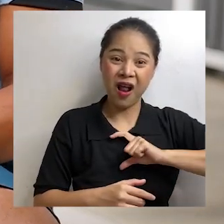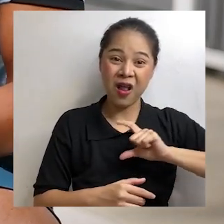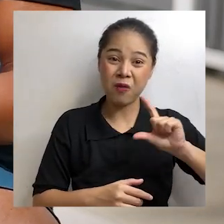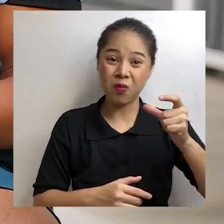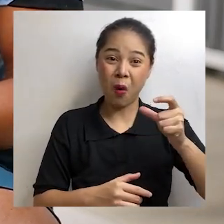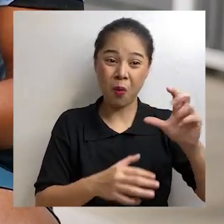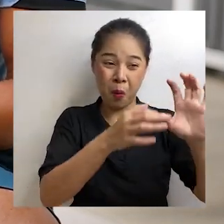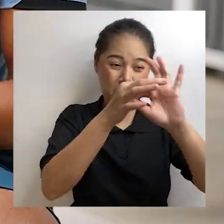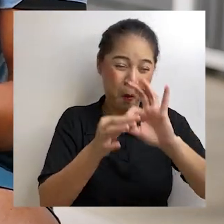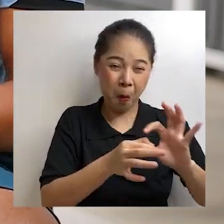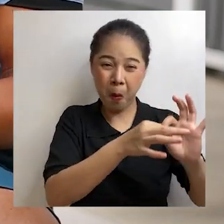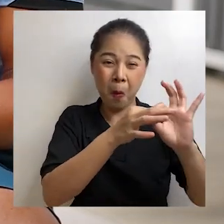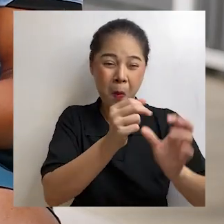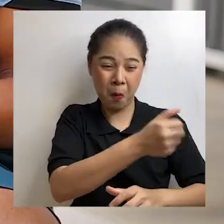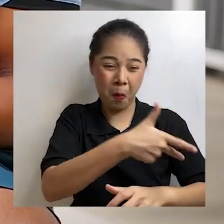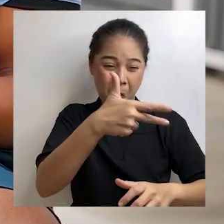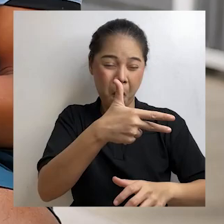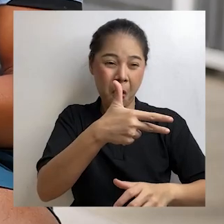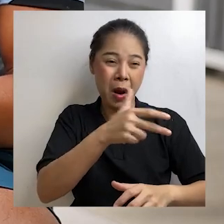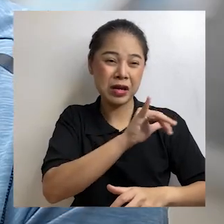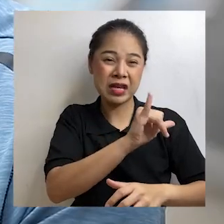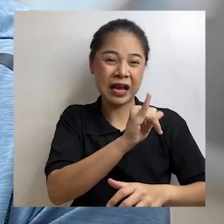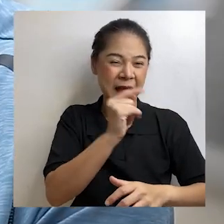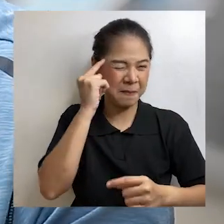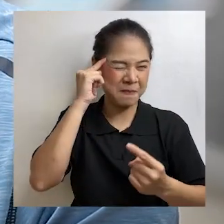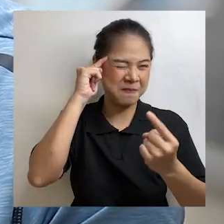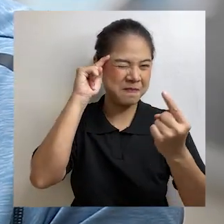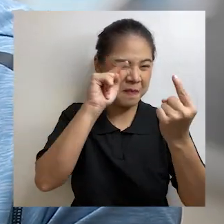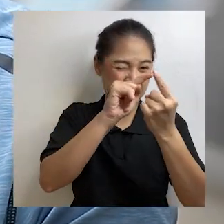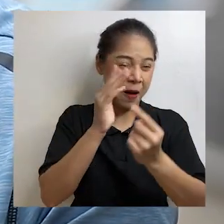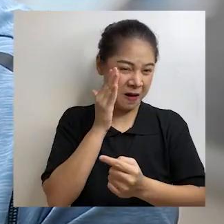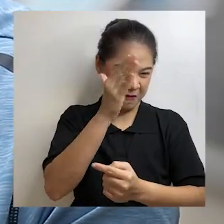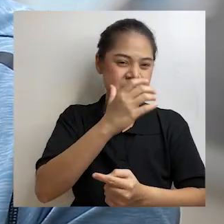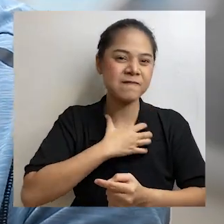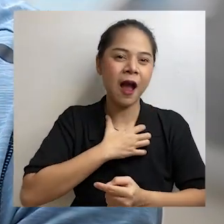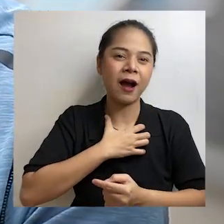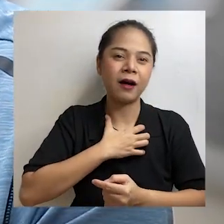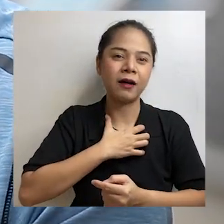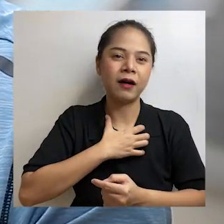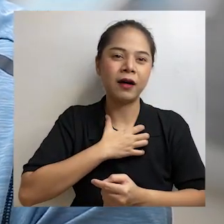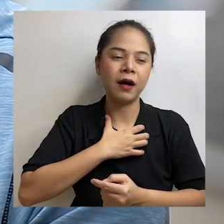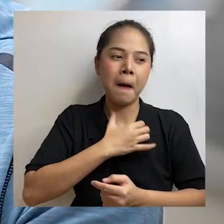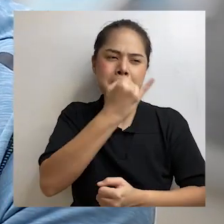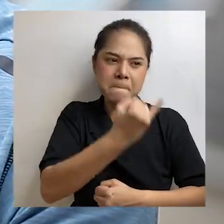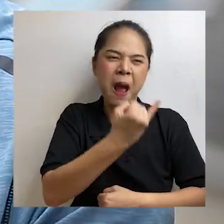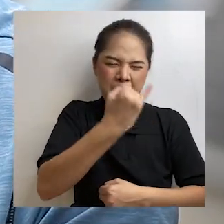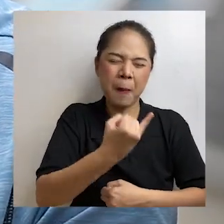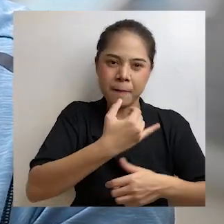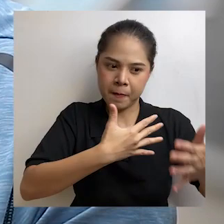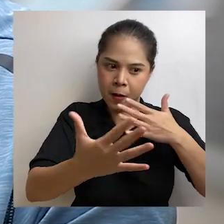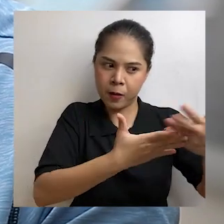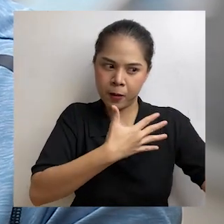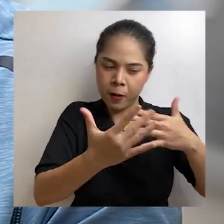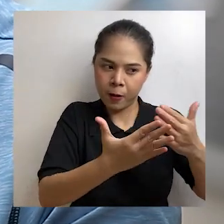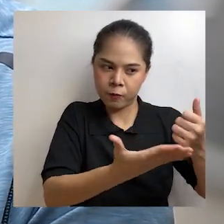นะครับผมก็ตั้งเป้าไว้ว่าจะได้เหรียญทอง4เกมในสักวันนึงผมว่าการแพ้มันทําให้เราเคลื่อนที่ไปข้างหน้ามากกว่ามันทําให้เร